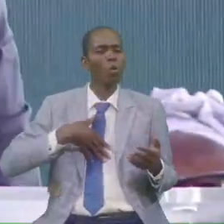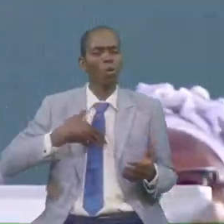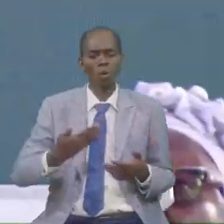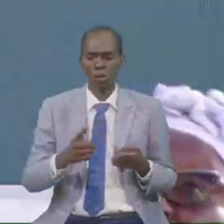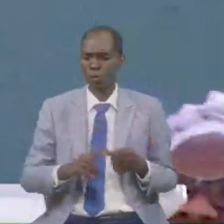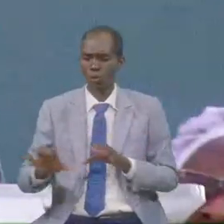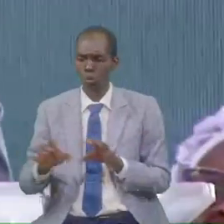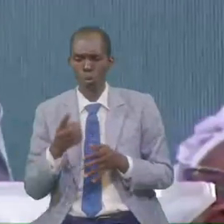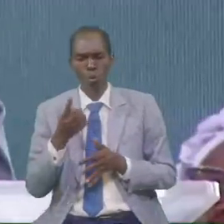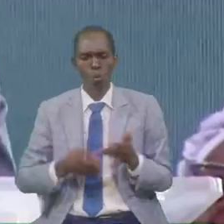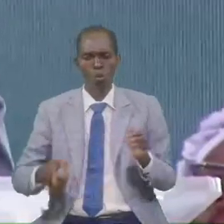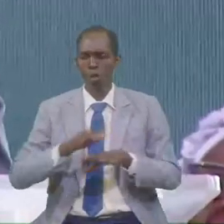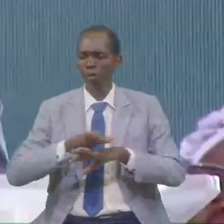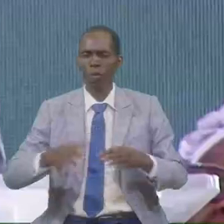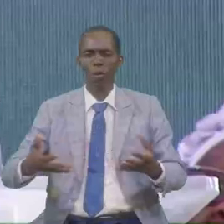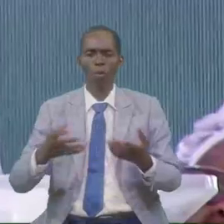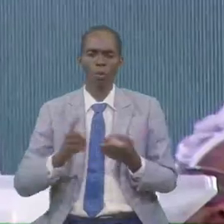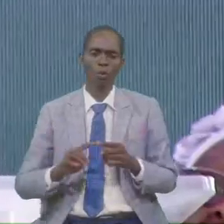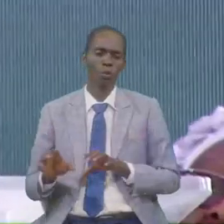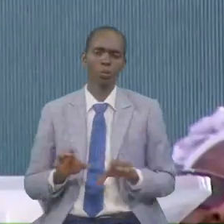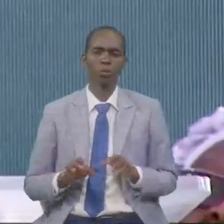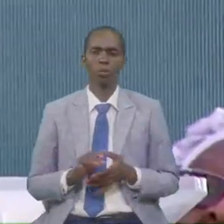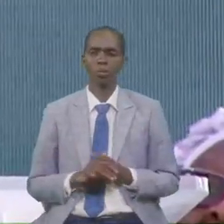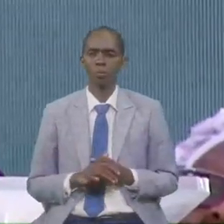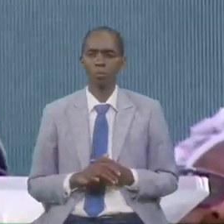Et il donne toujours des excuses